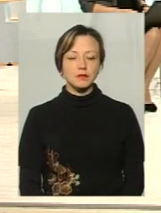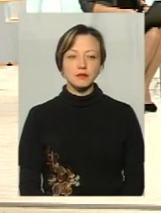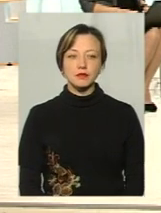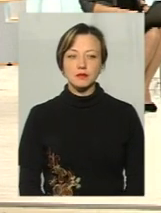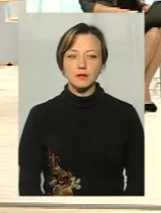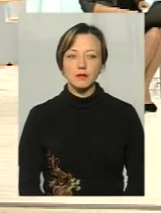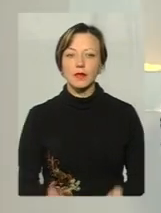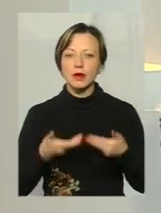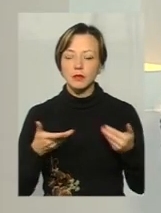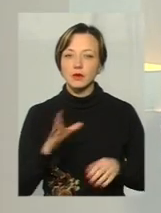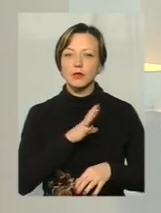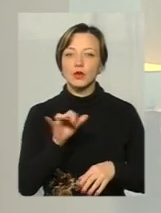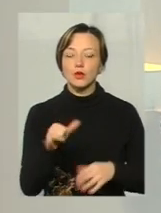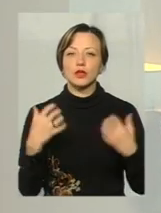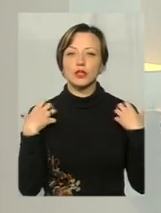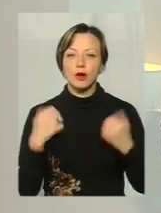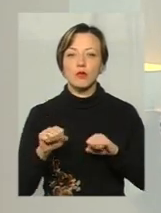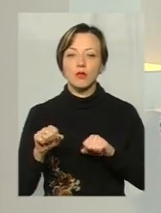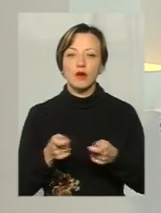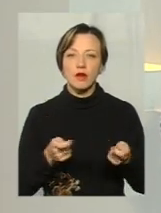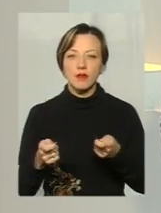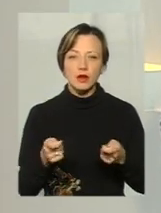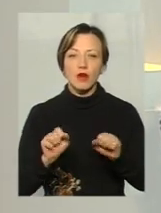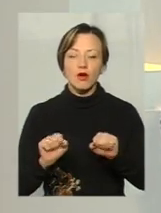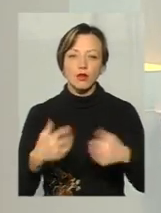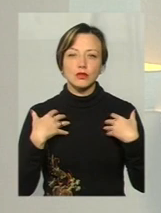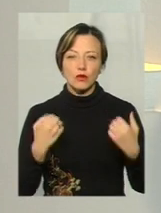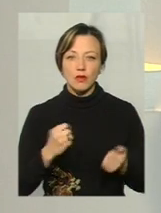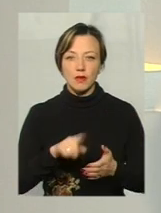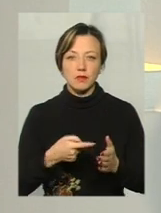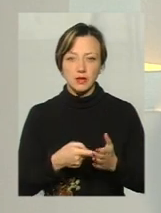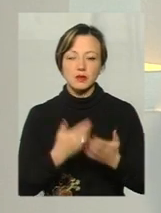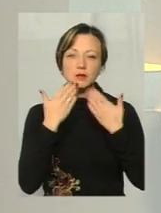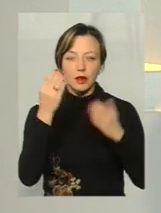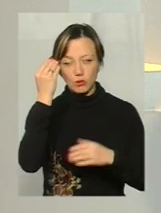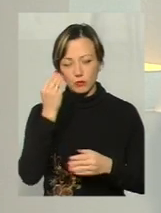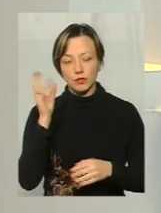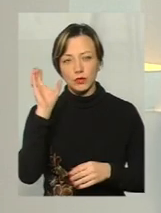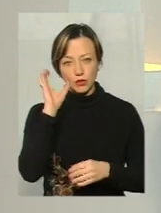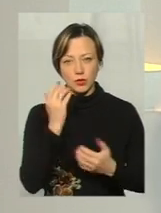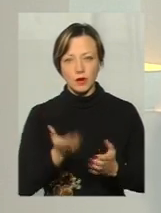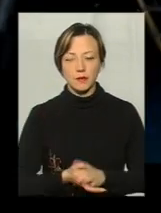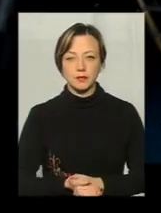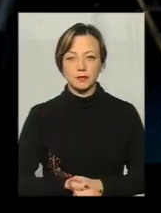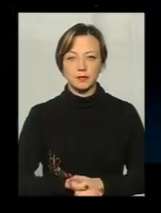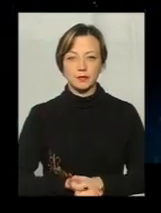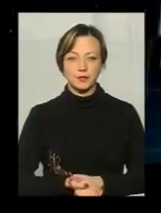у начальника управління охорони здоров'я міста Бориса Ткача, запитали його думку, і зараз давайте почуємо її у